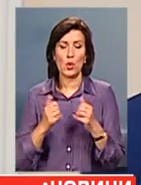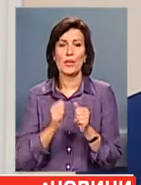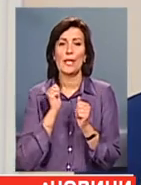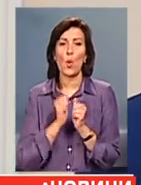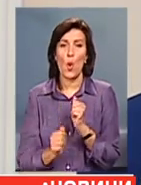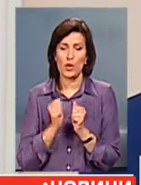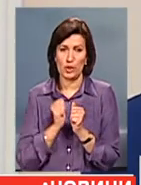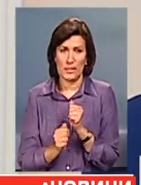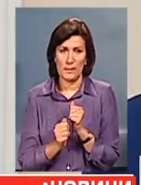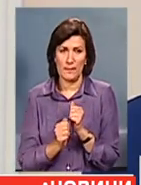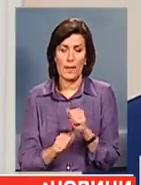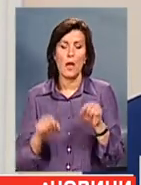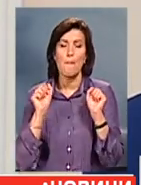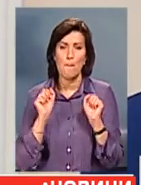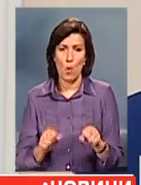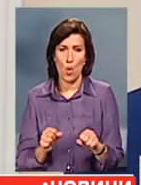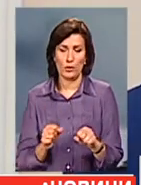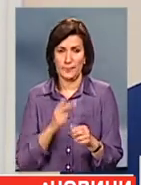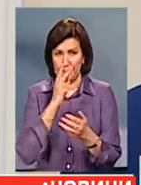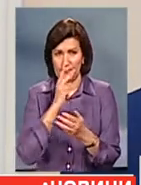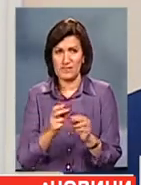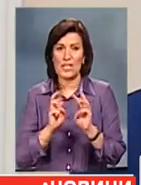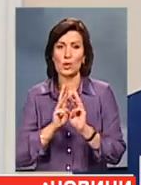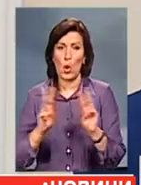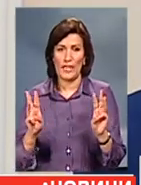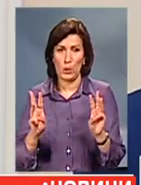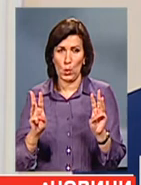кожен може зайти на сторінку